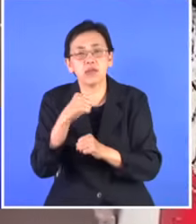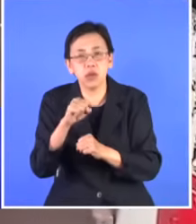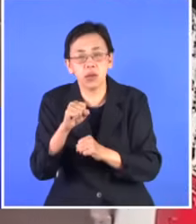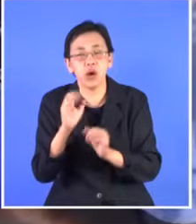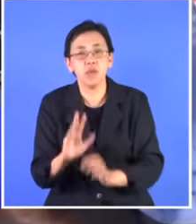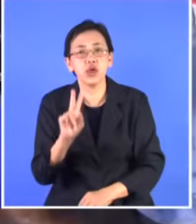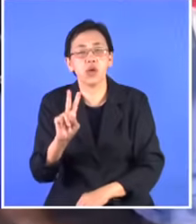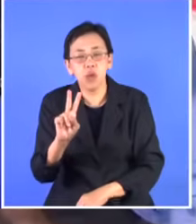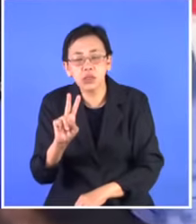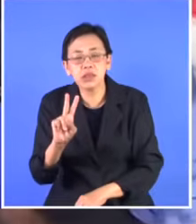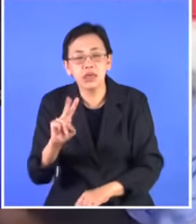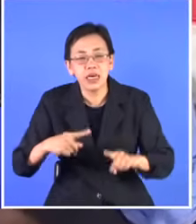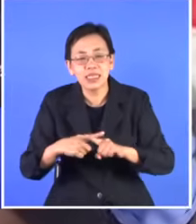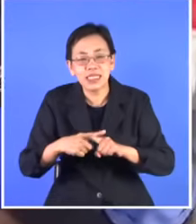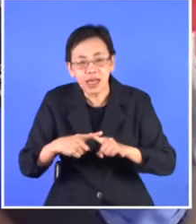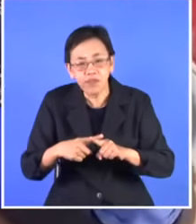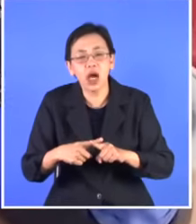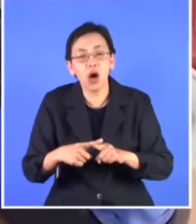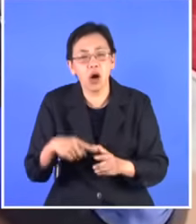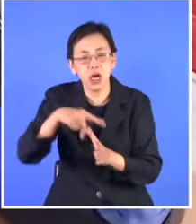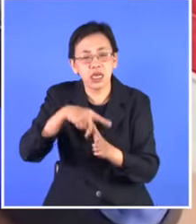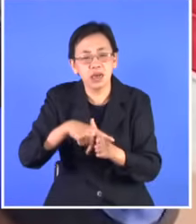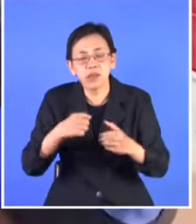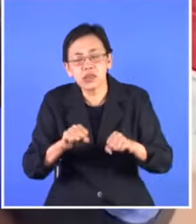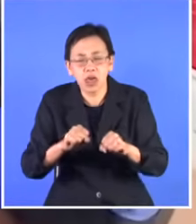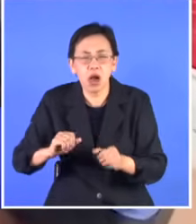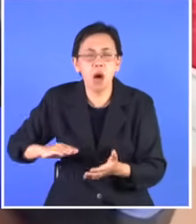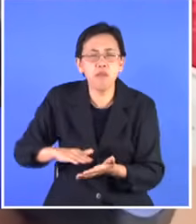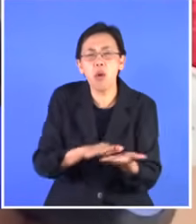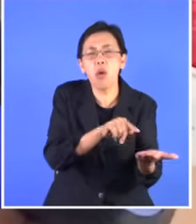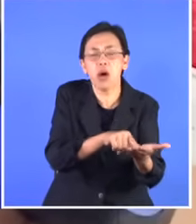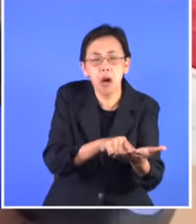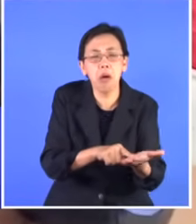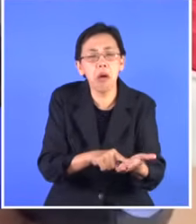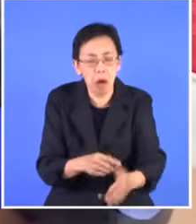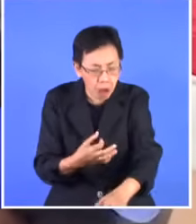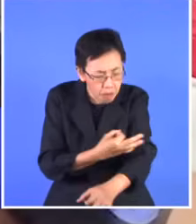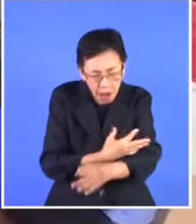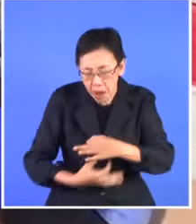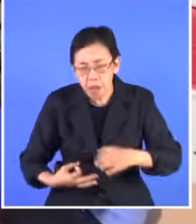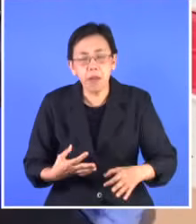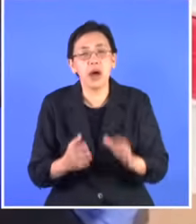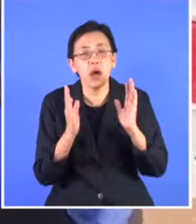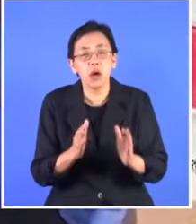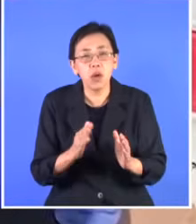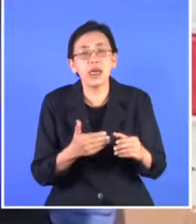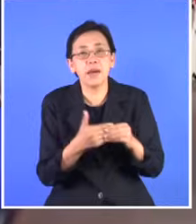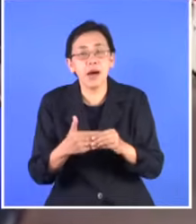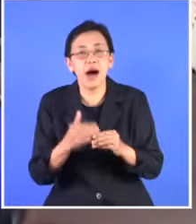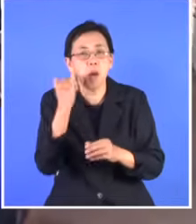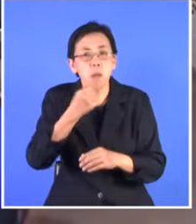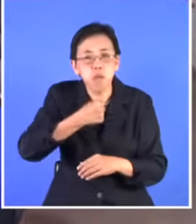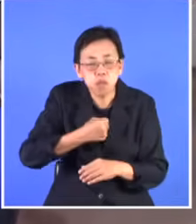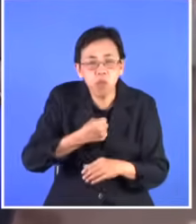2คนเนี่ยนะครับได้รับบาดเจ็บซ้อนมากับยายว่าอย่างงั้นมีแผลตามร่างกายนะครับหน่วยกู้ภัยก็นำตัวเด็กแล้วก็อ่าผู้